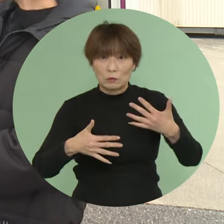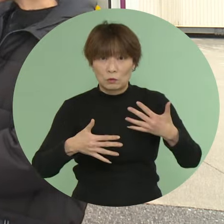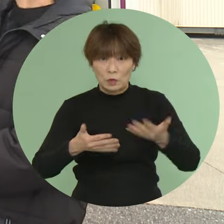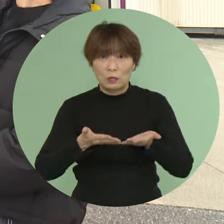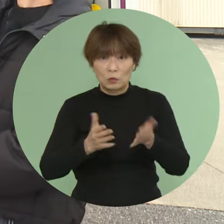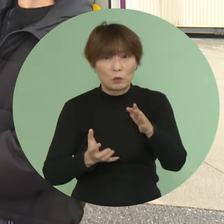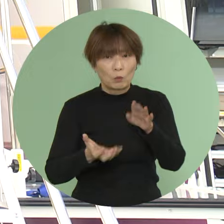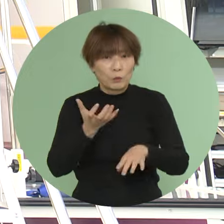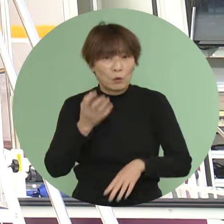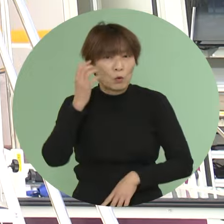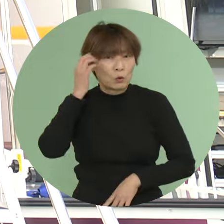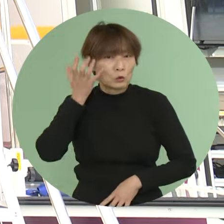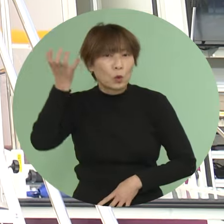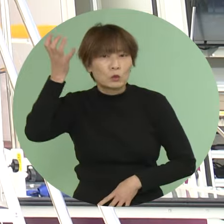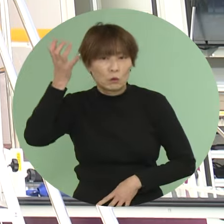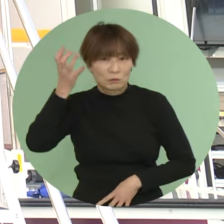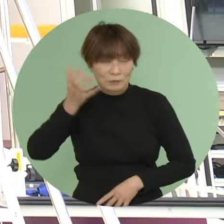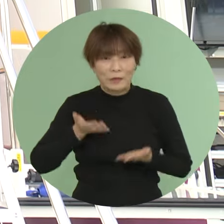ます。